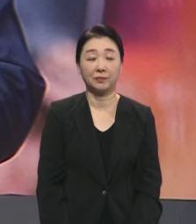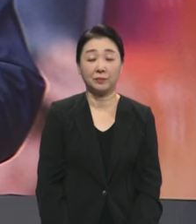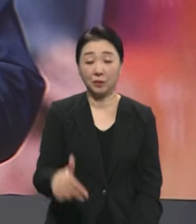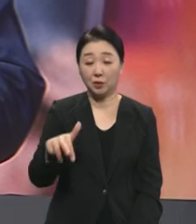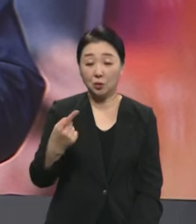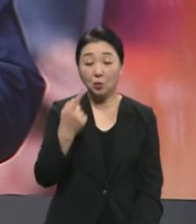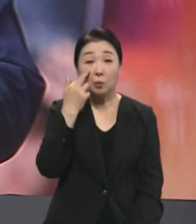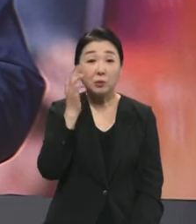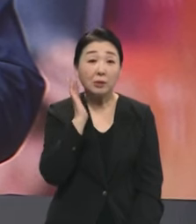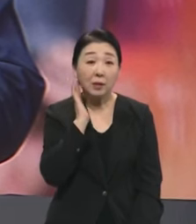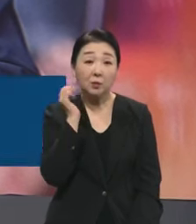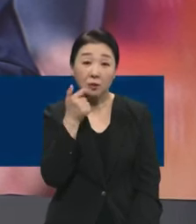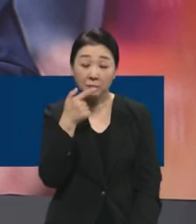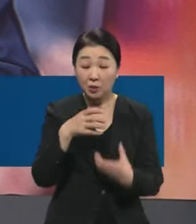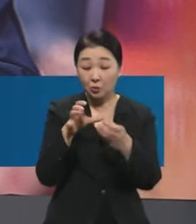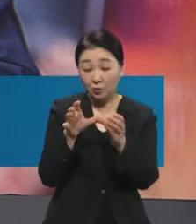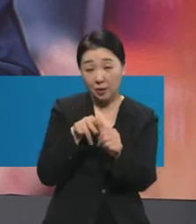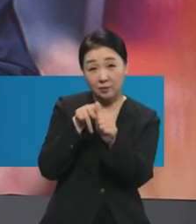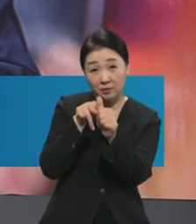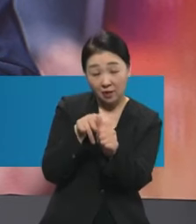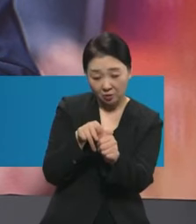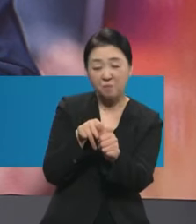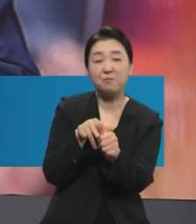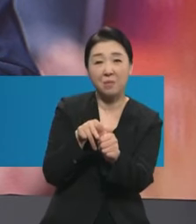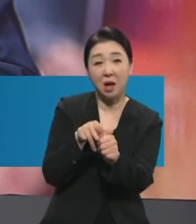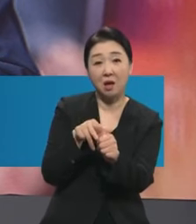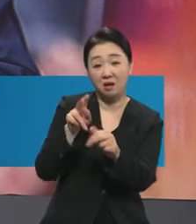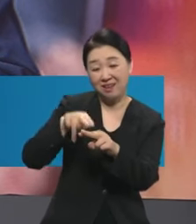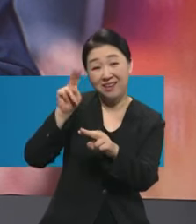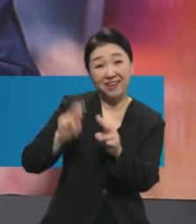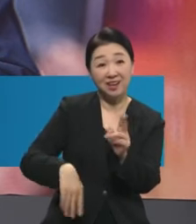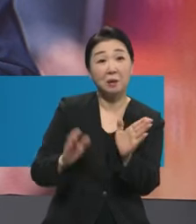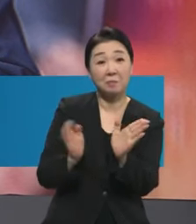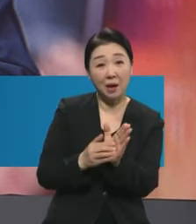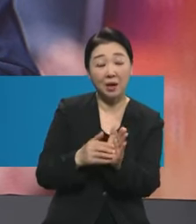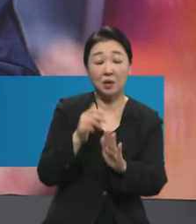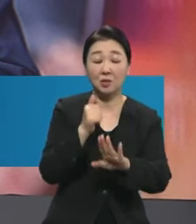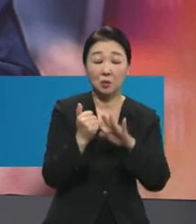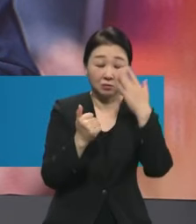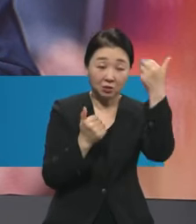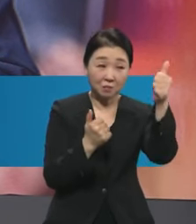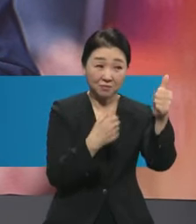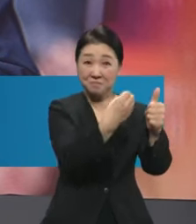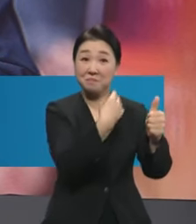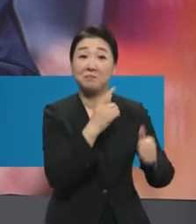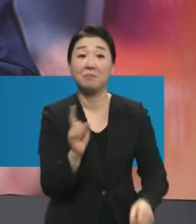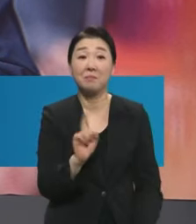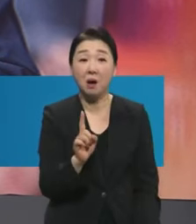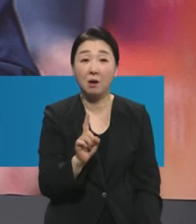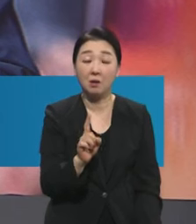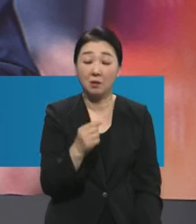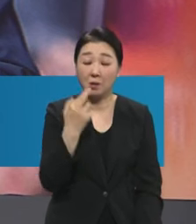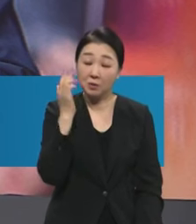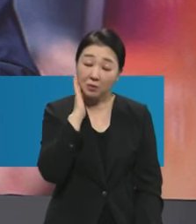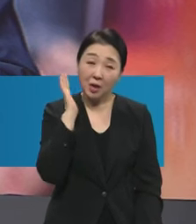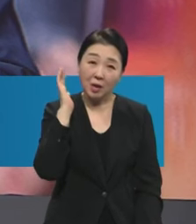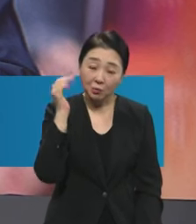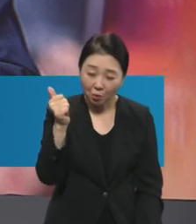조 바이든 대통령이 민주당 대선 후보직을 사퇴하자 트럼프는 즉각 반응했습니다. 바이든은 대통령직을